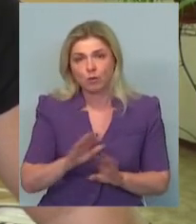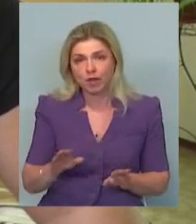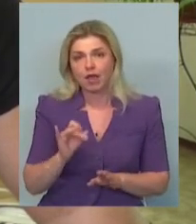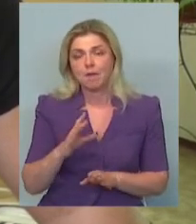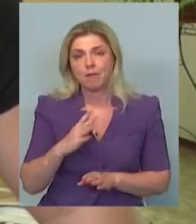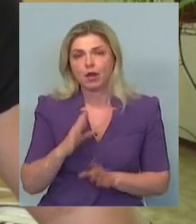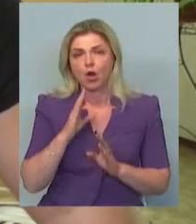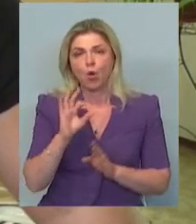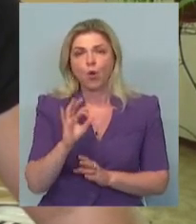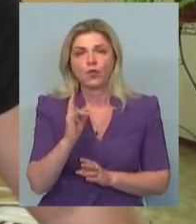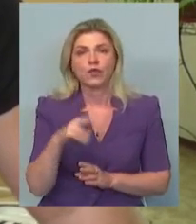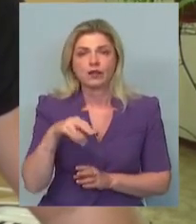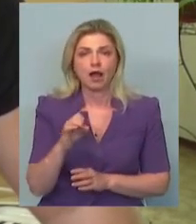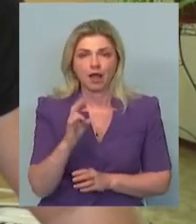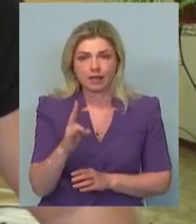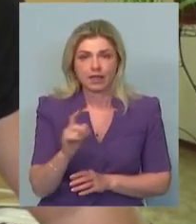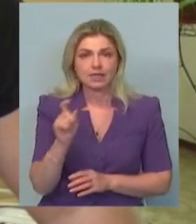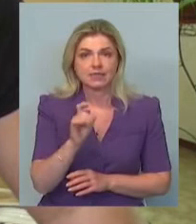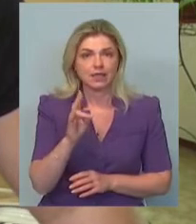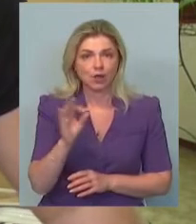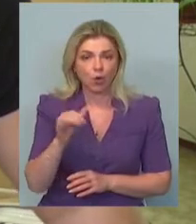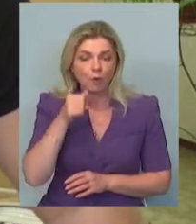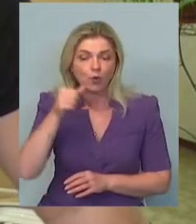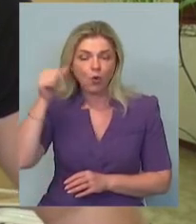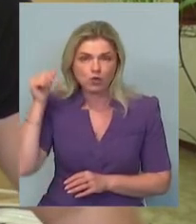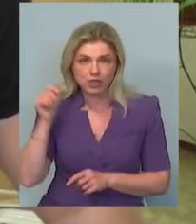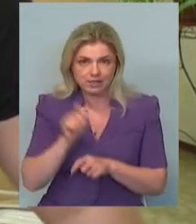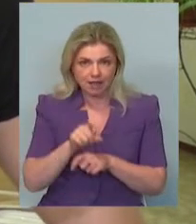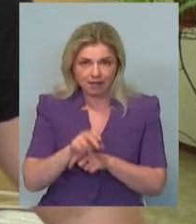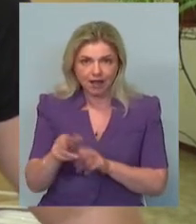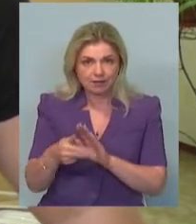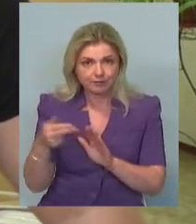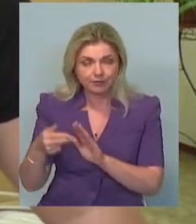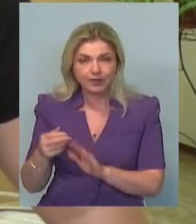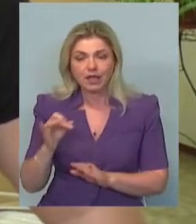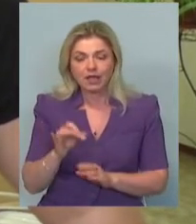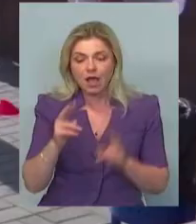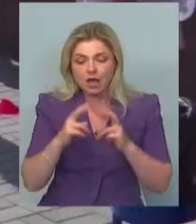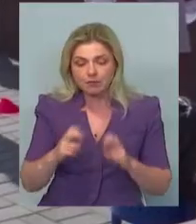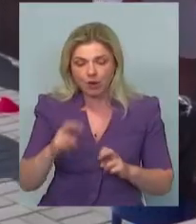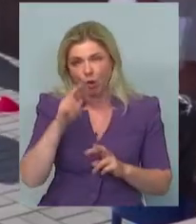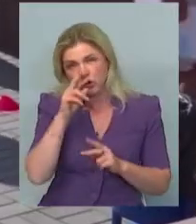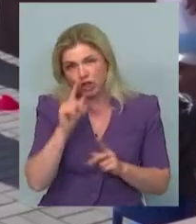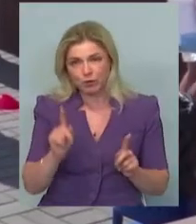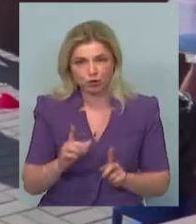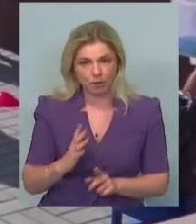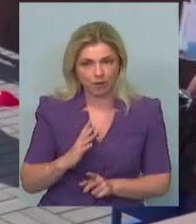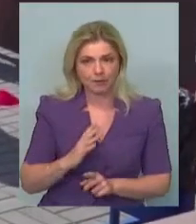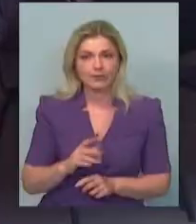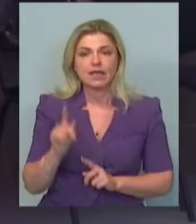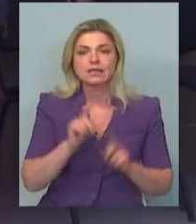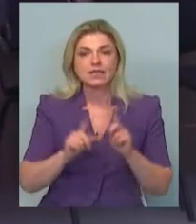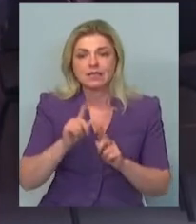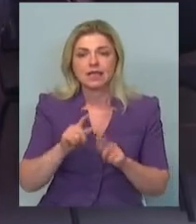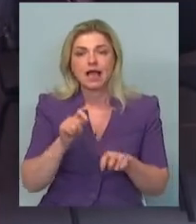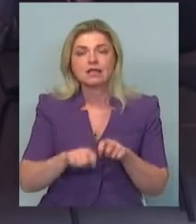онлайн ЗНО, тобто прошлих років, розбирали, які їхні ошибки. Засідання експертних груп при Українському